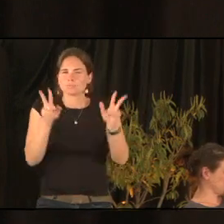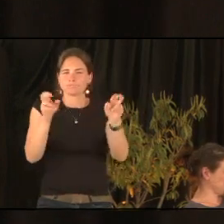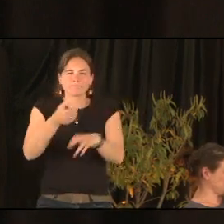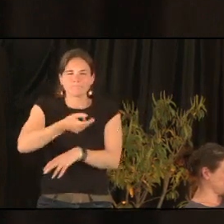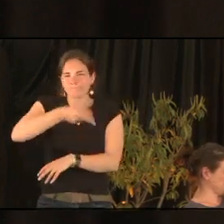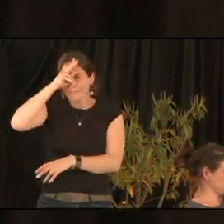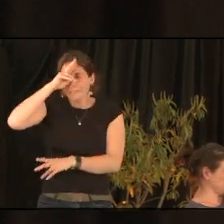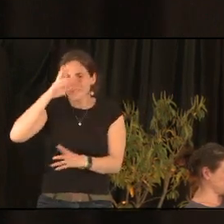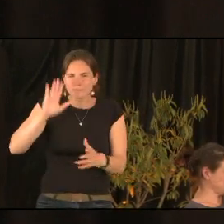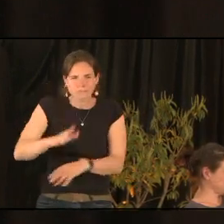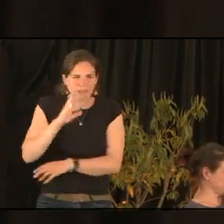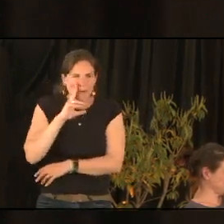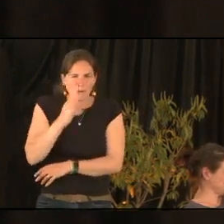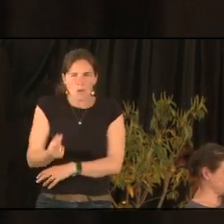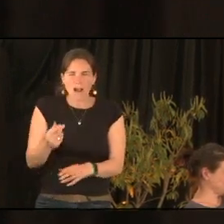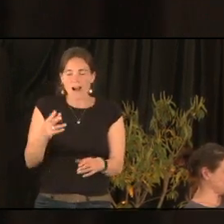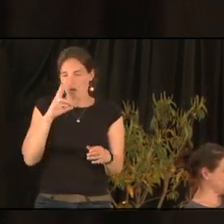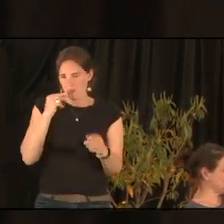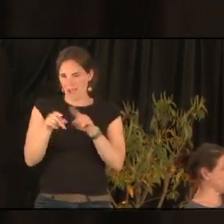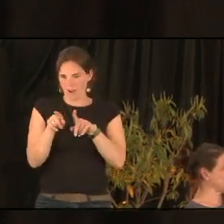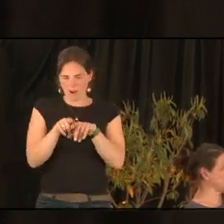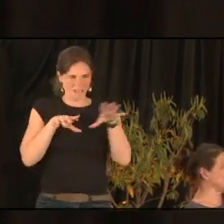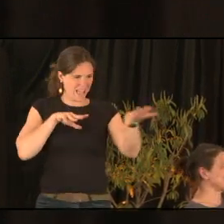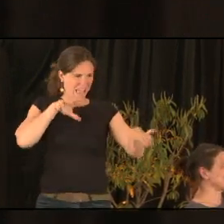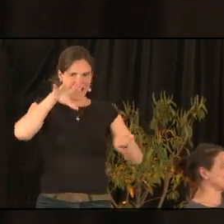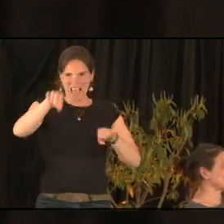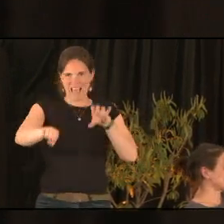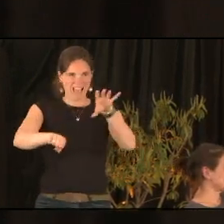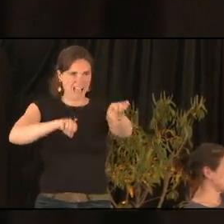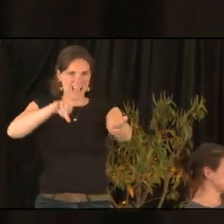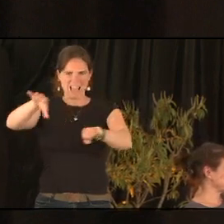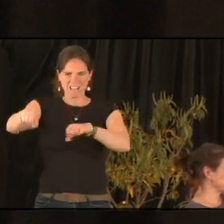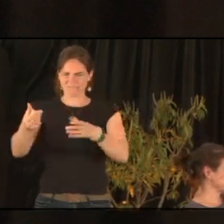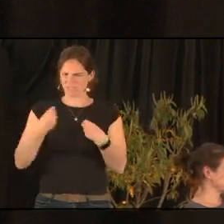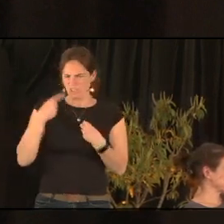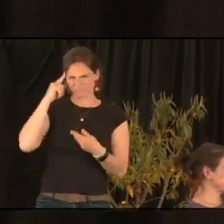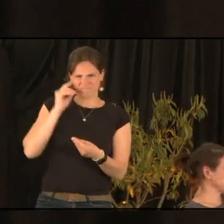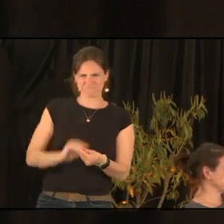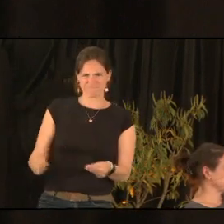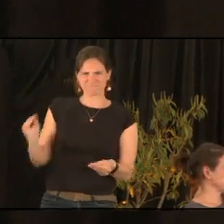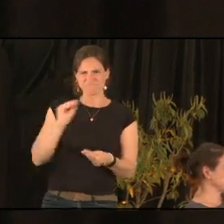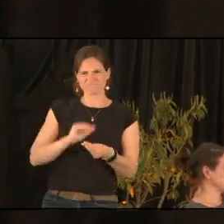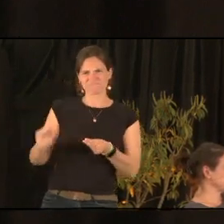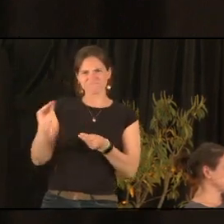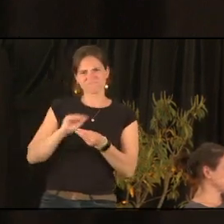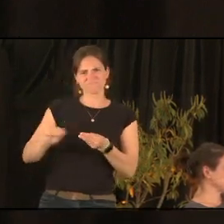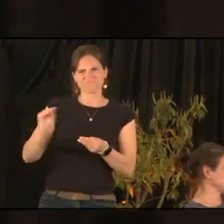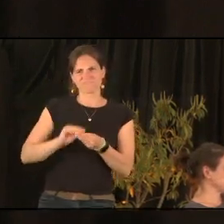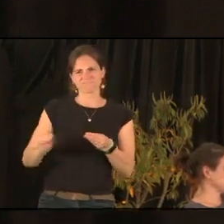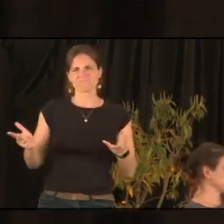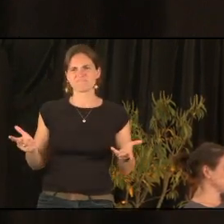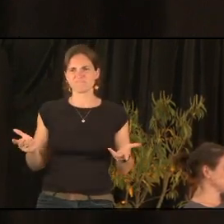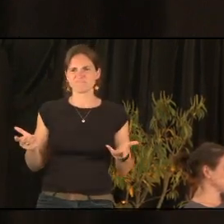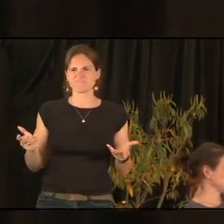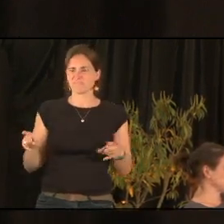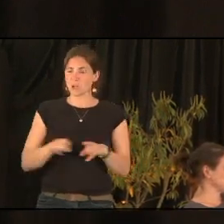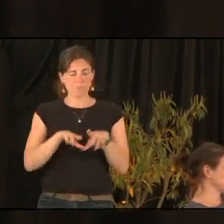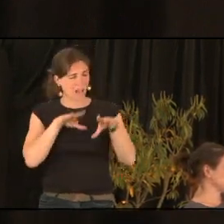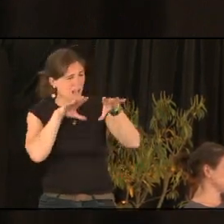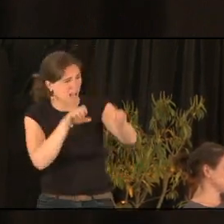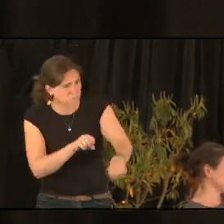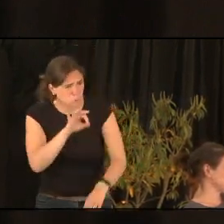Grizzly. Ils ont des surnoms. On peut supposer, en tout cas, qu'ils sont de culture slave. Et c'est vrai qu'il y avait l'idée, je trouve, incroyable